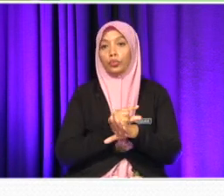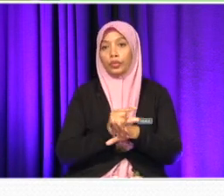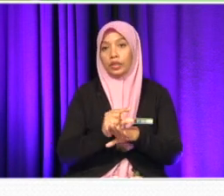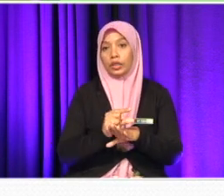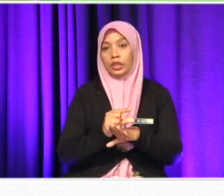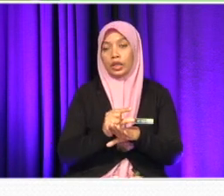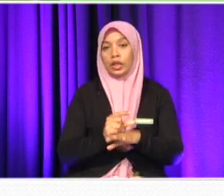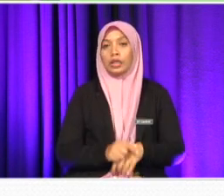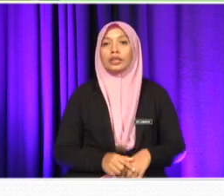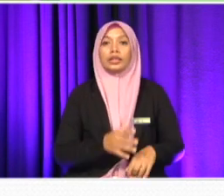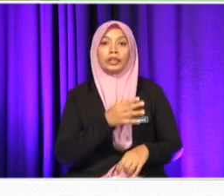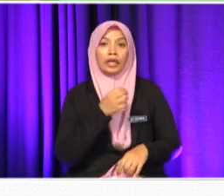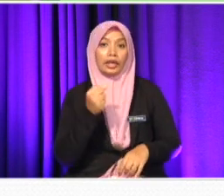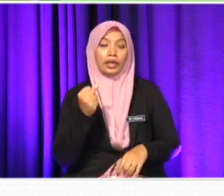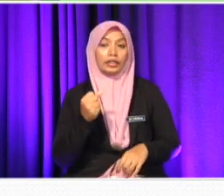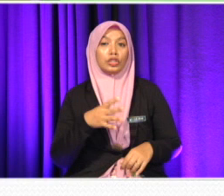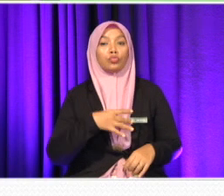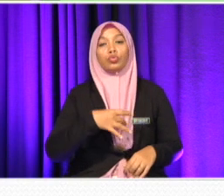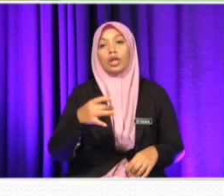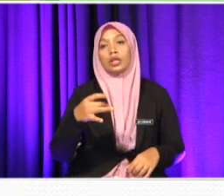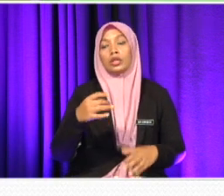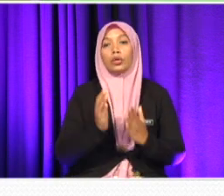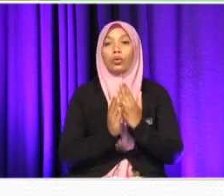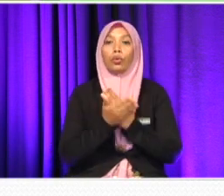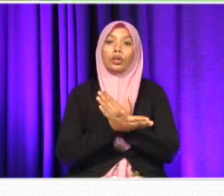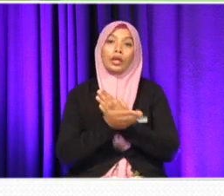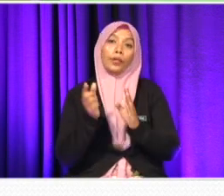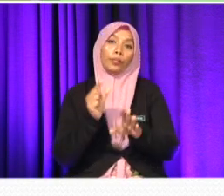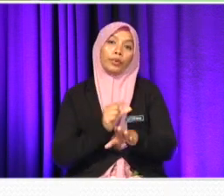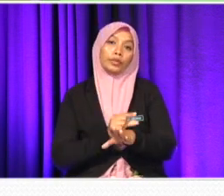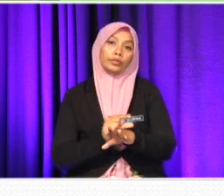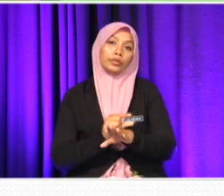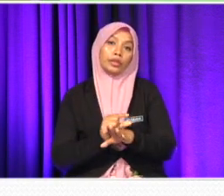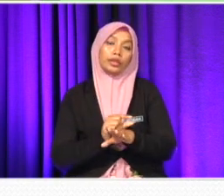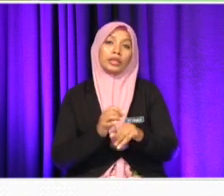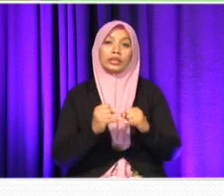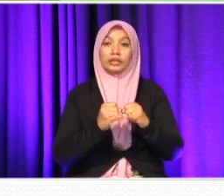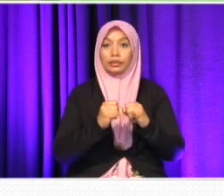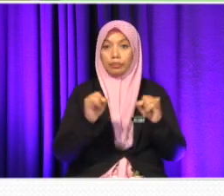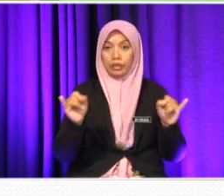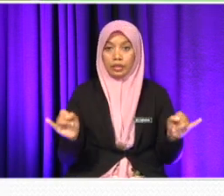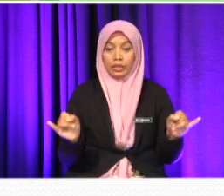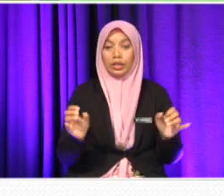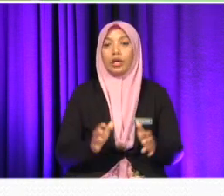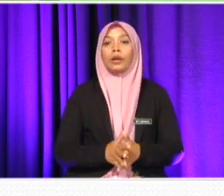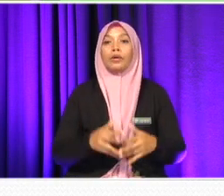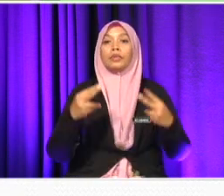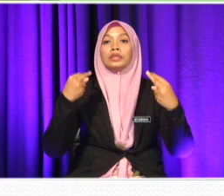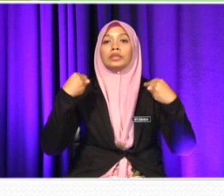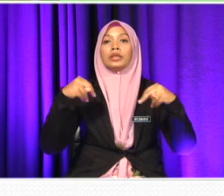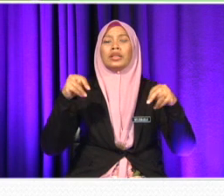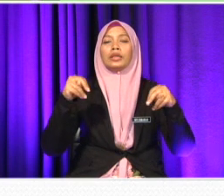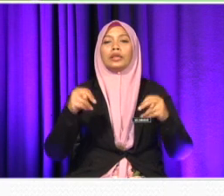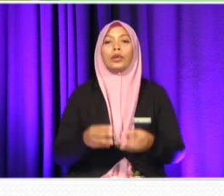produk yang diminati oleh pengguna untuk resi keuangan akan mohon peruntukan